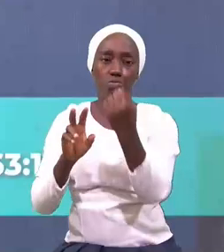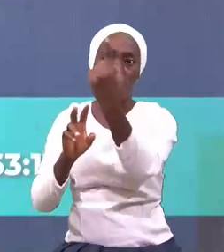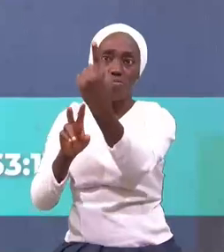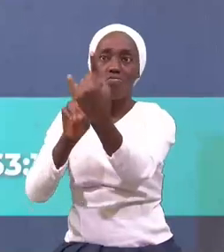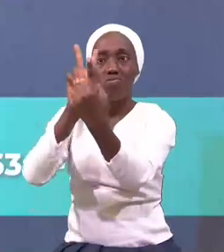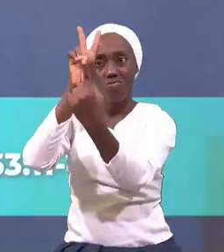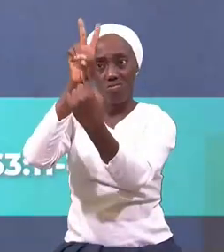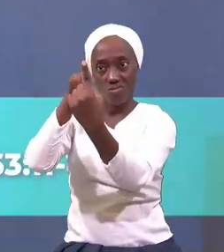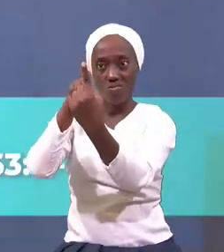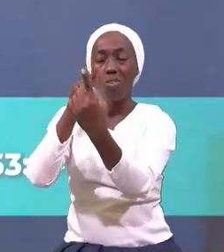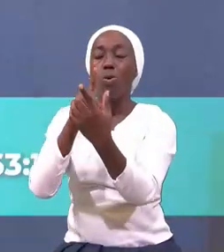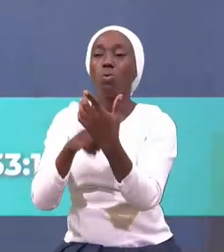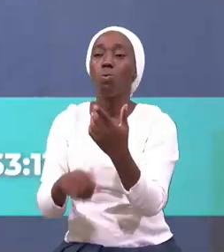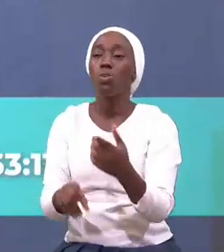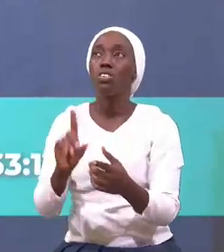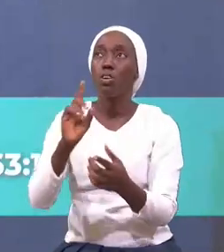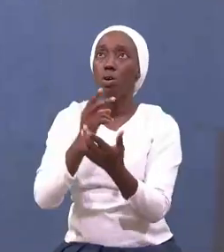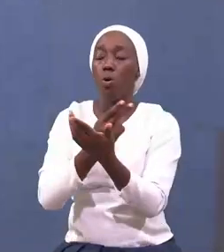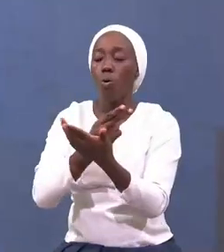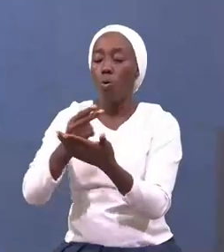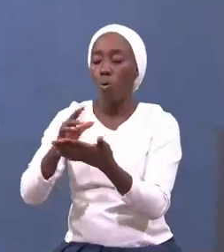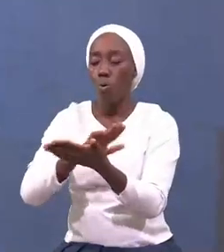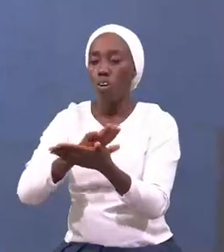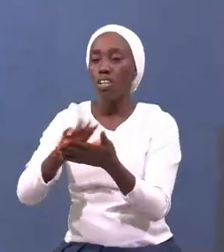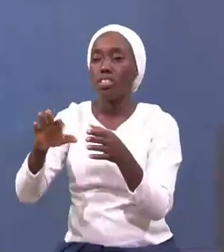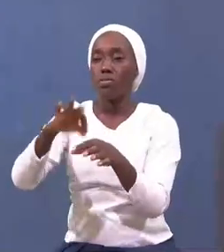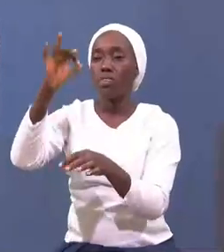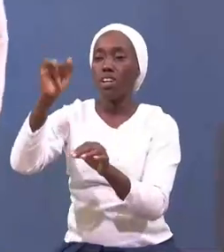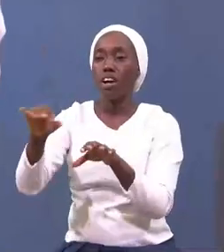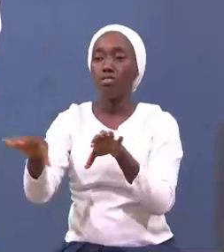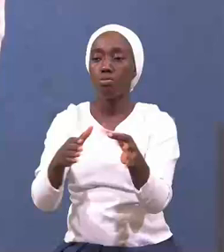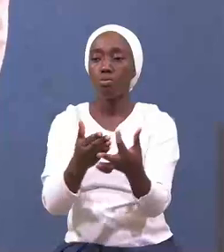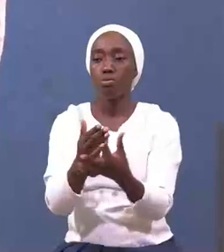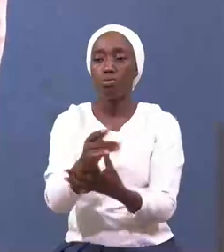Donc, ne sous-estimez pas ce qu'il peut faire à travers vous.